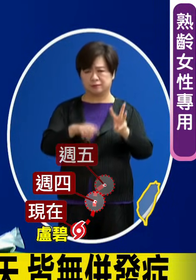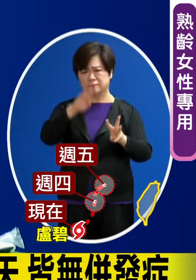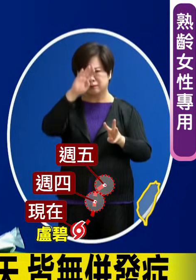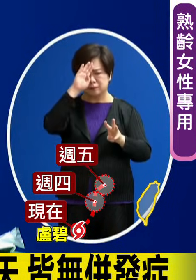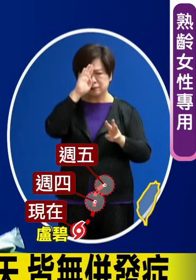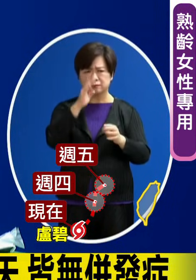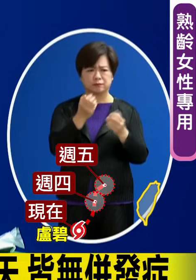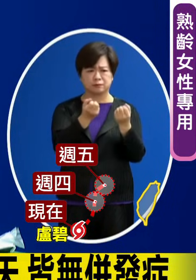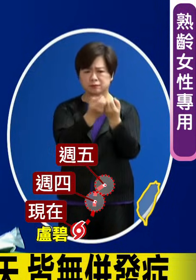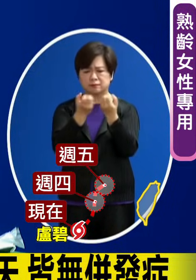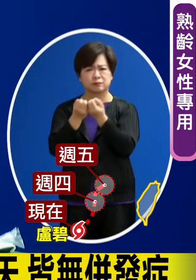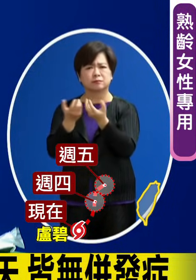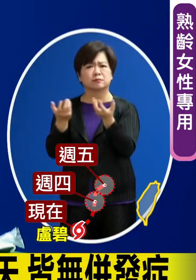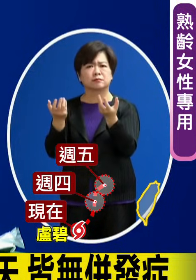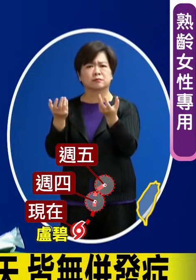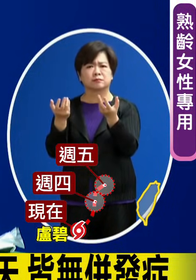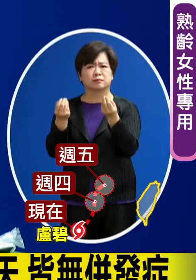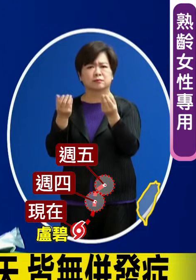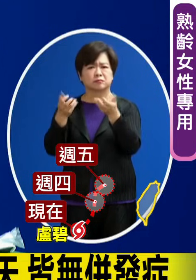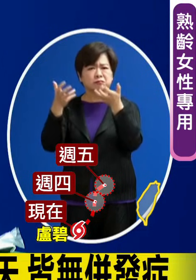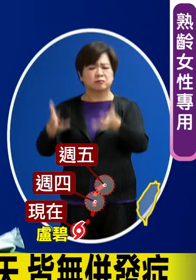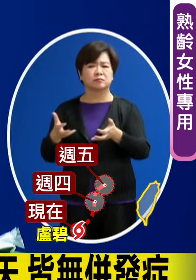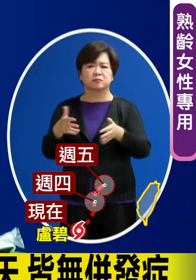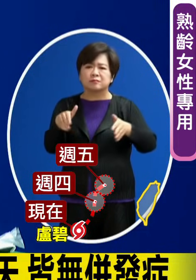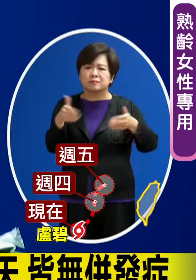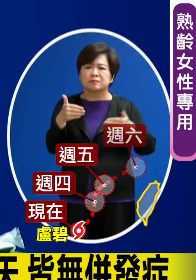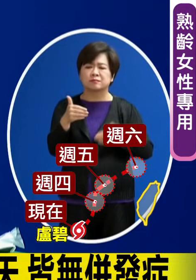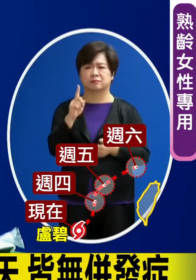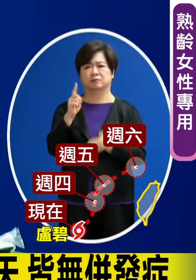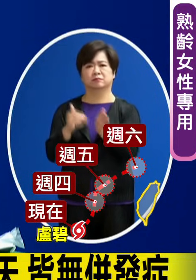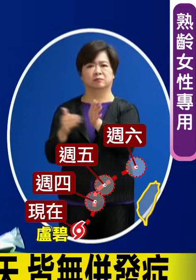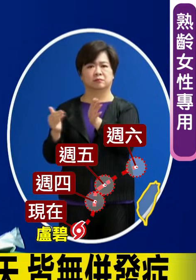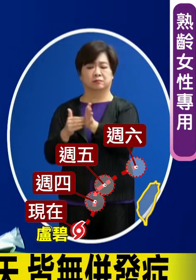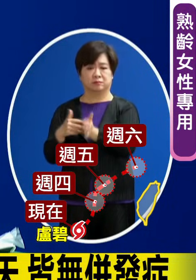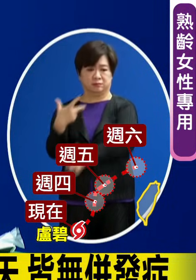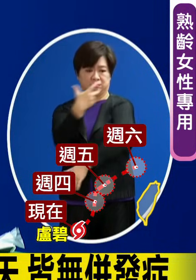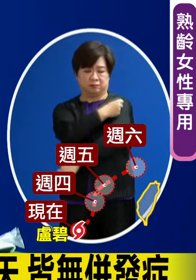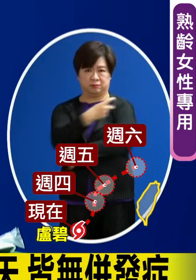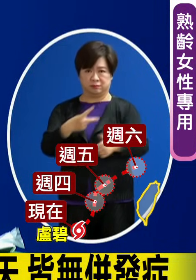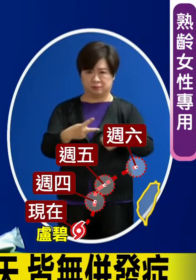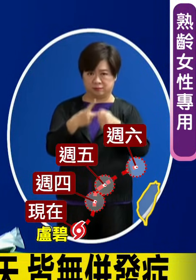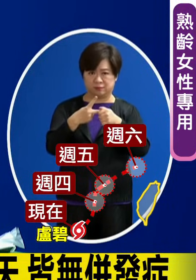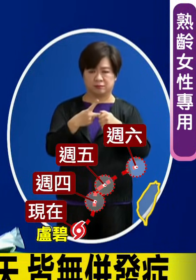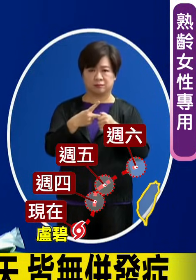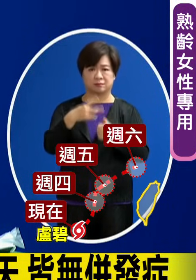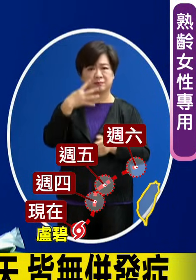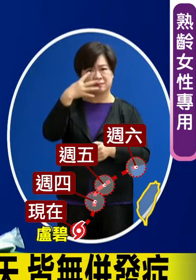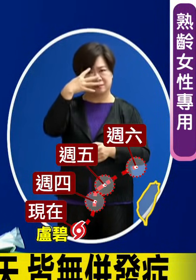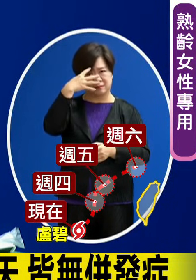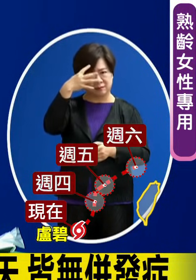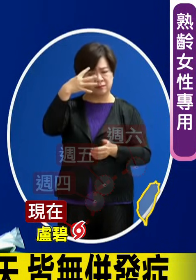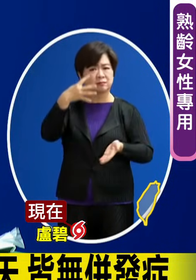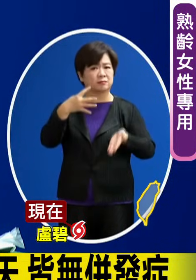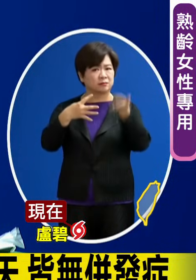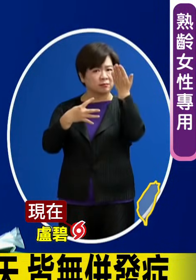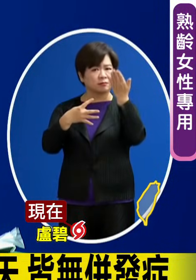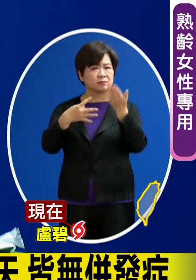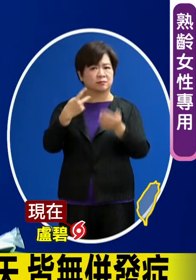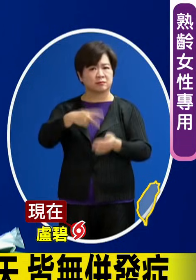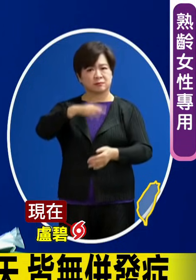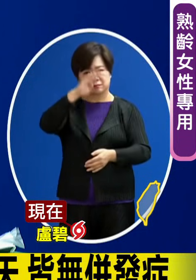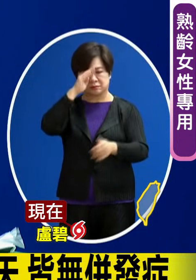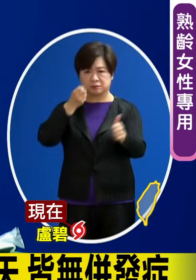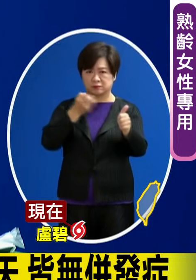症的轻症。那另外如果是第二剂接种后4天以上的，总共